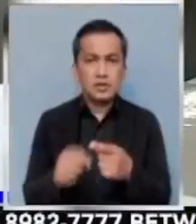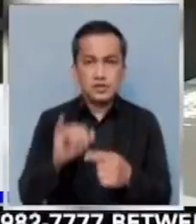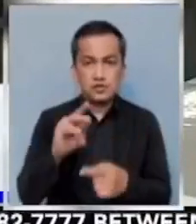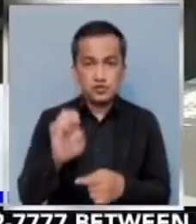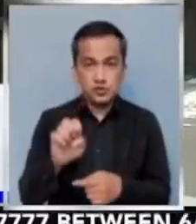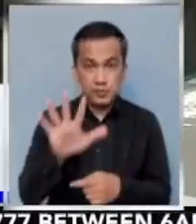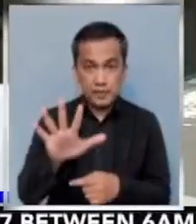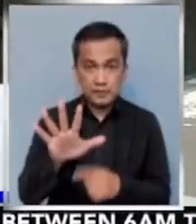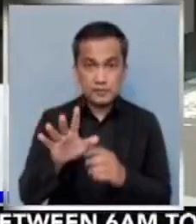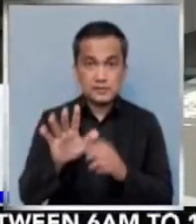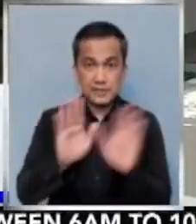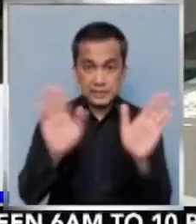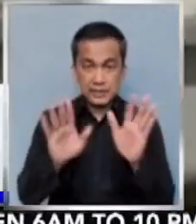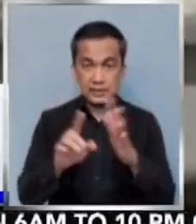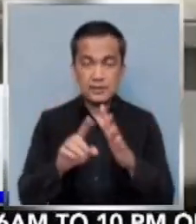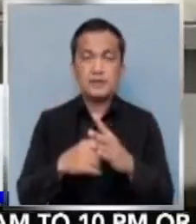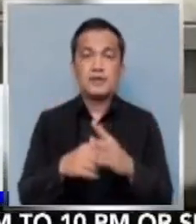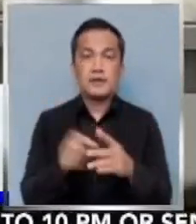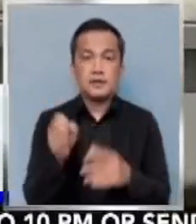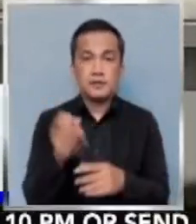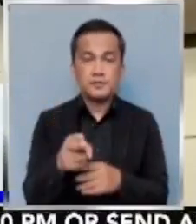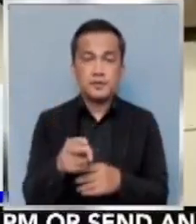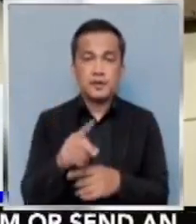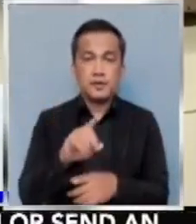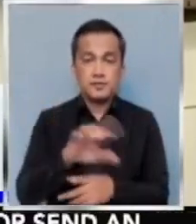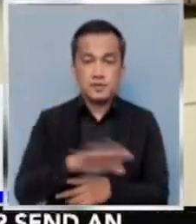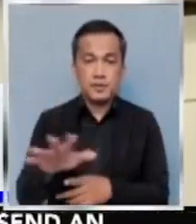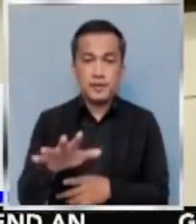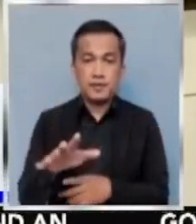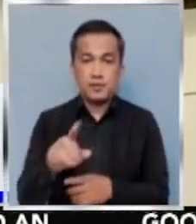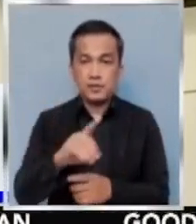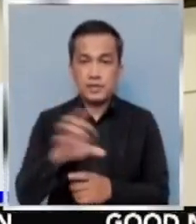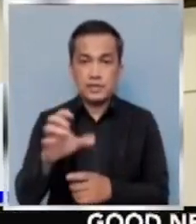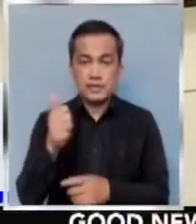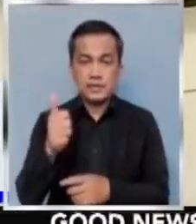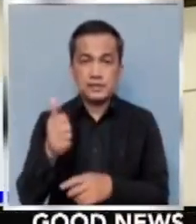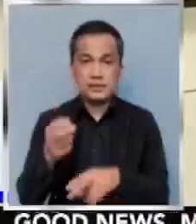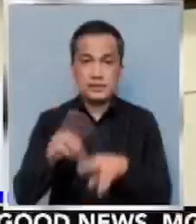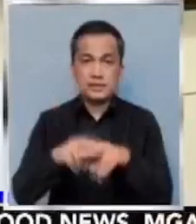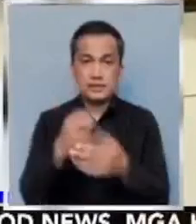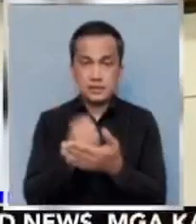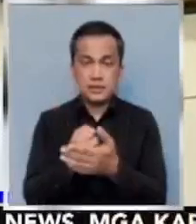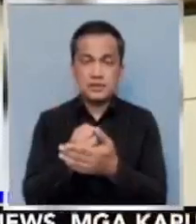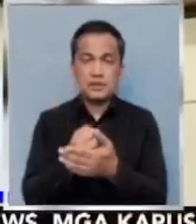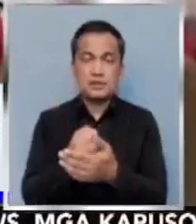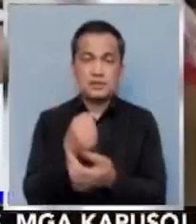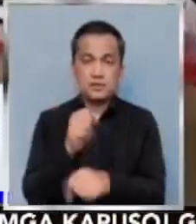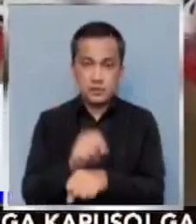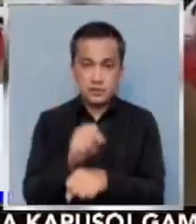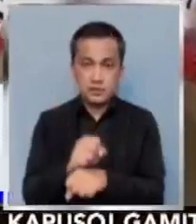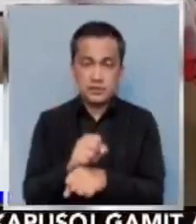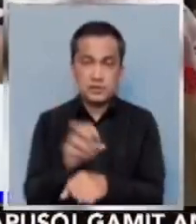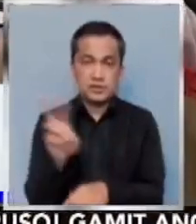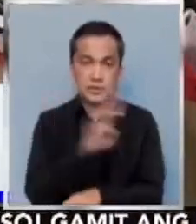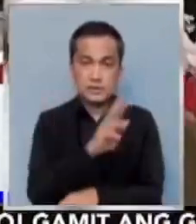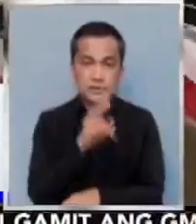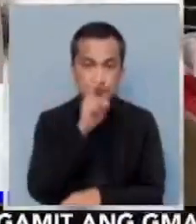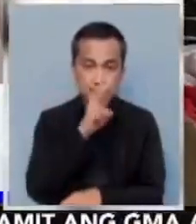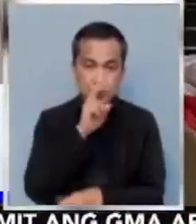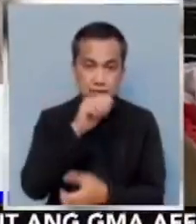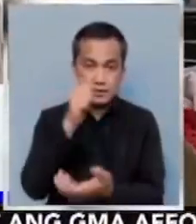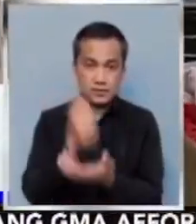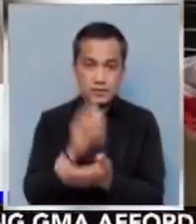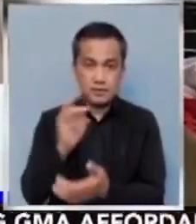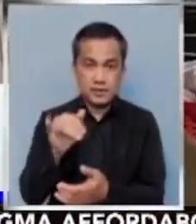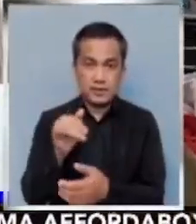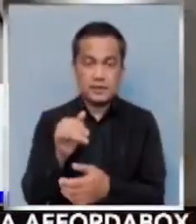epektibo na ang 55 hanggang 110 pesos na taas sahod para sa mga manggagawa sa Western Visayas. Inuprobahan itong Mayo ang wage increase sa gitna